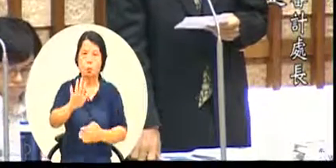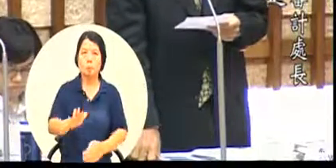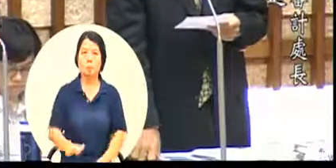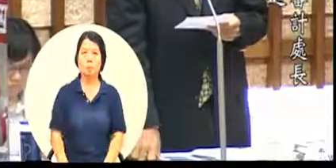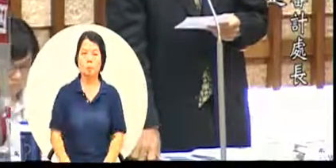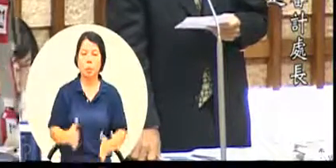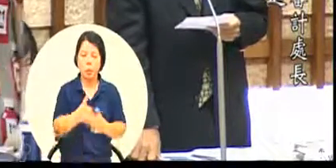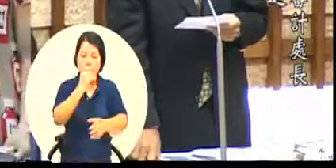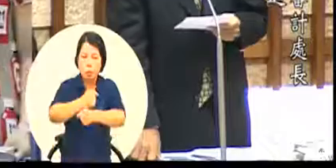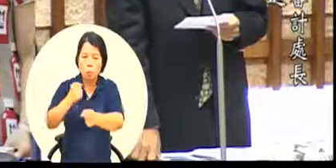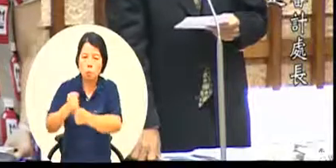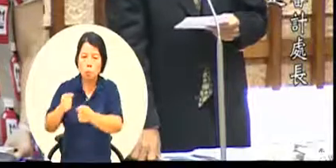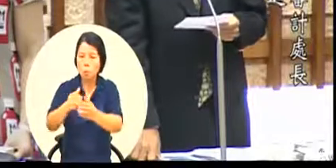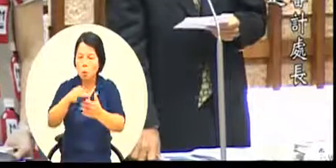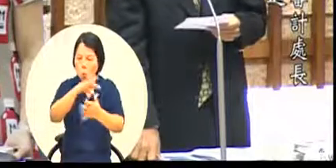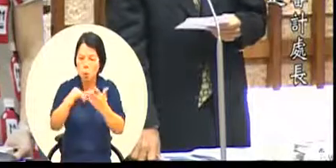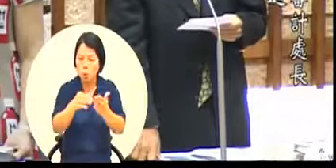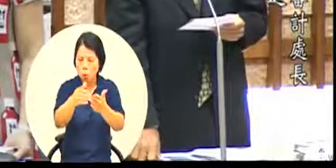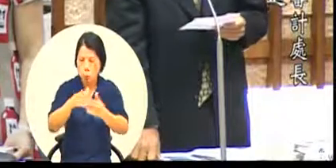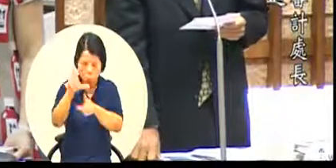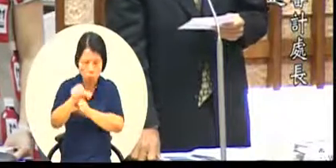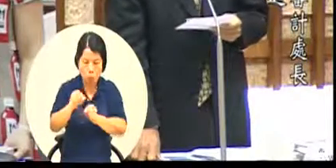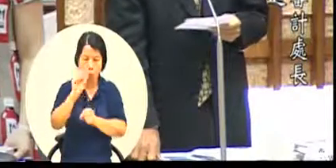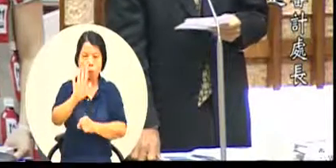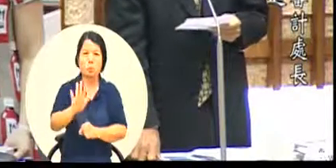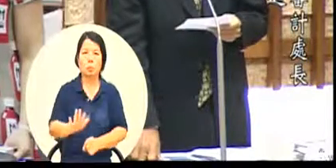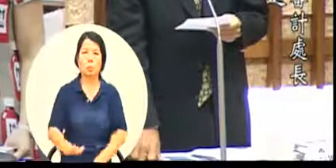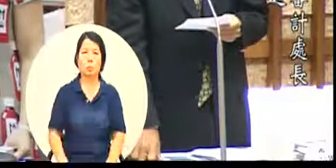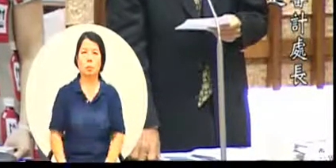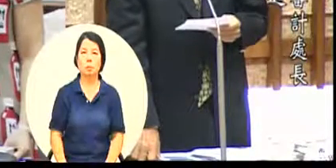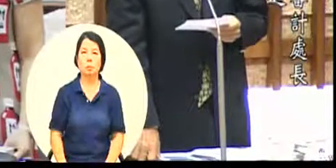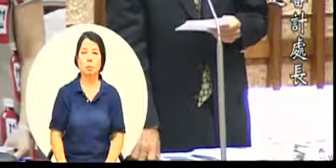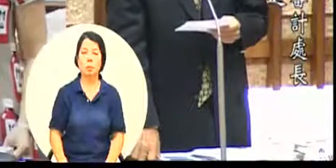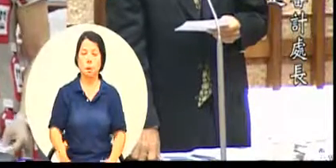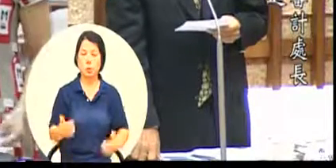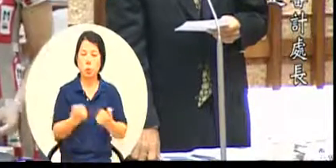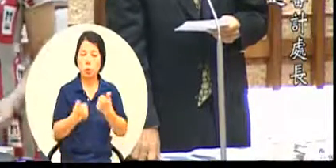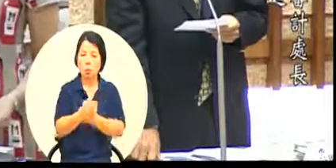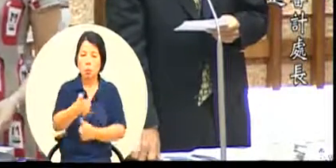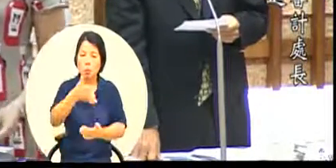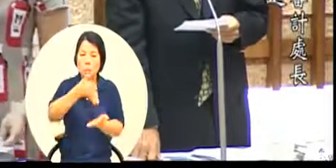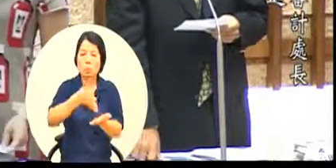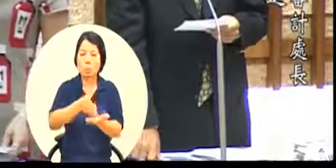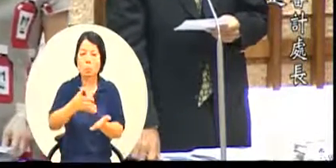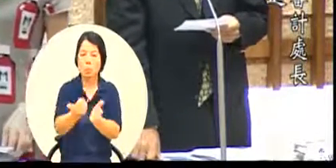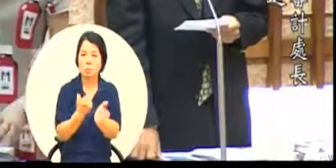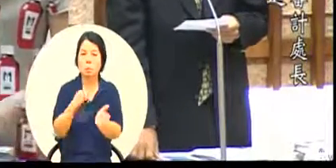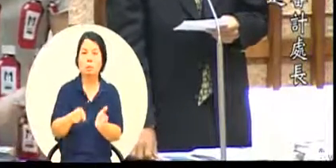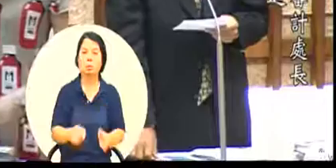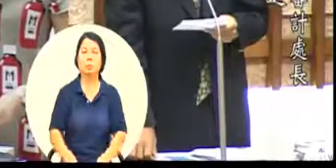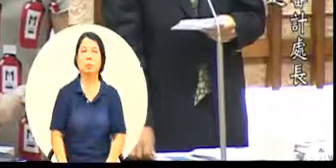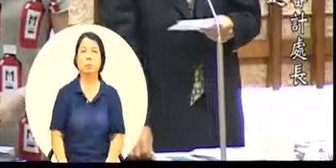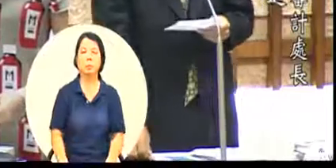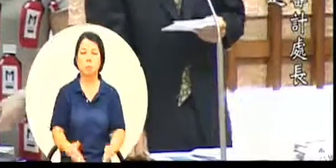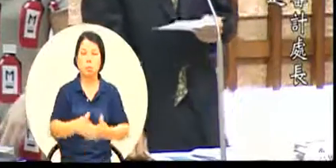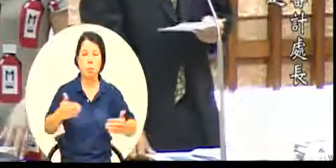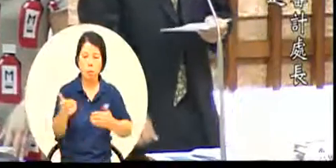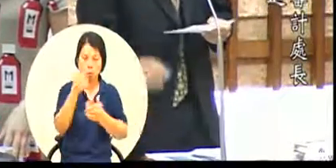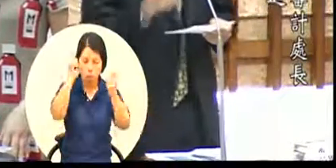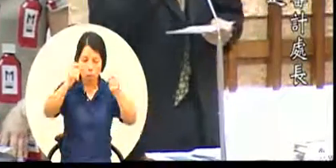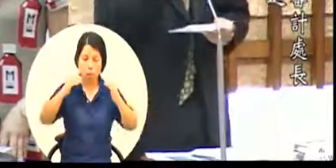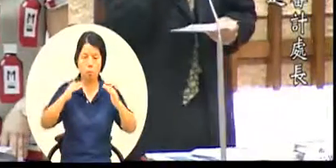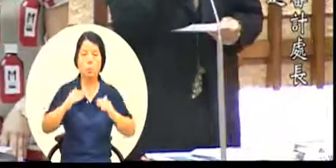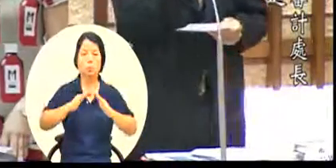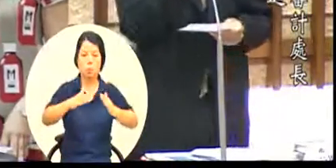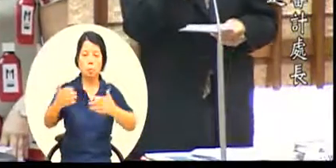作业机制应该有配套措施来执行哈。那至于你那个议员刚才讲的，就是说高雄市那个交通的部分哈，